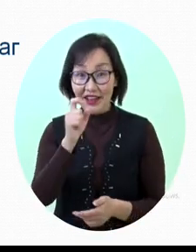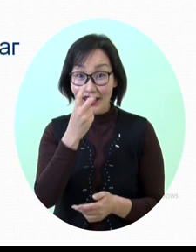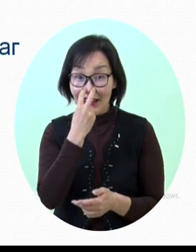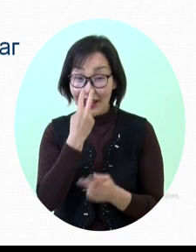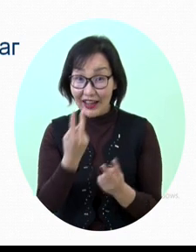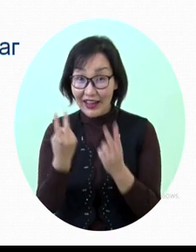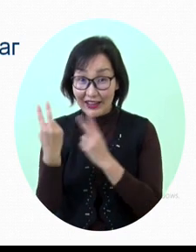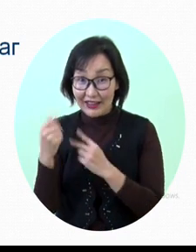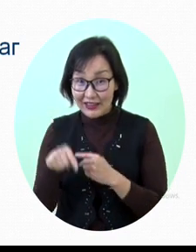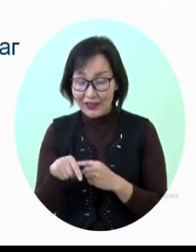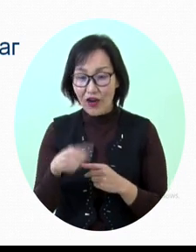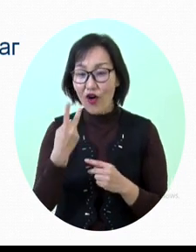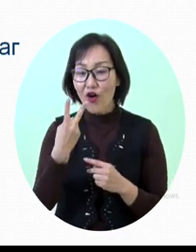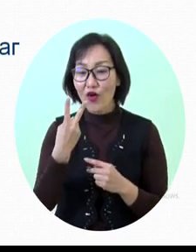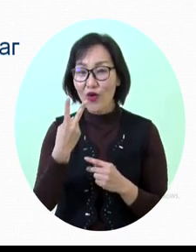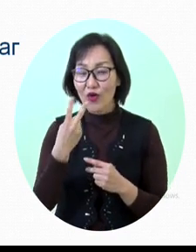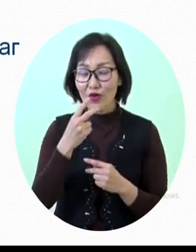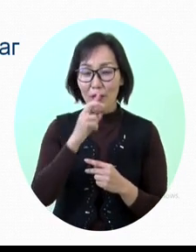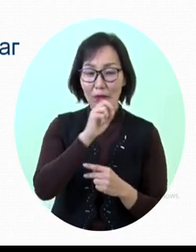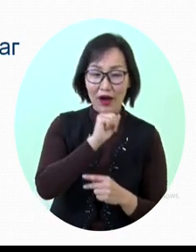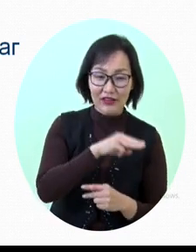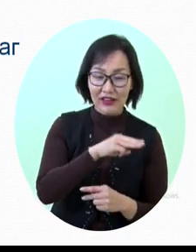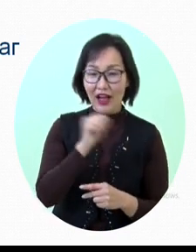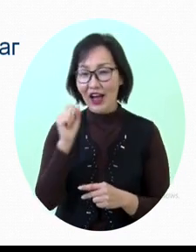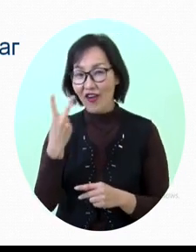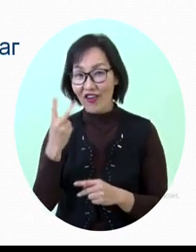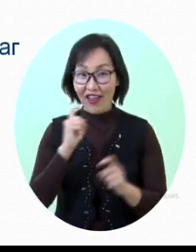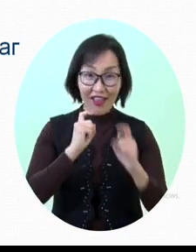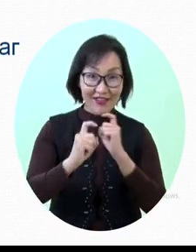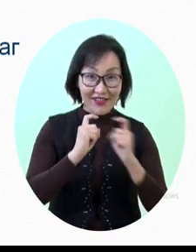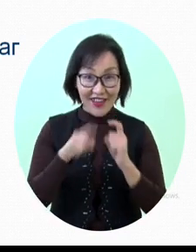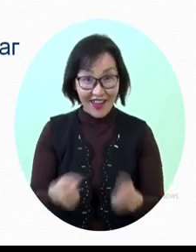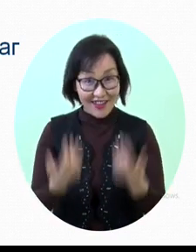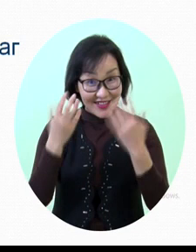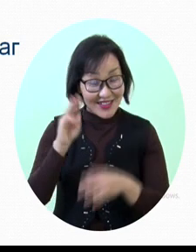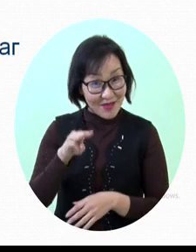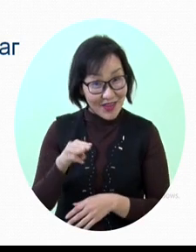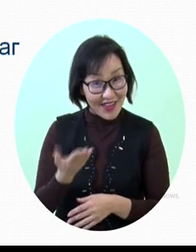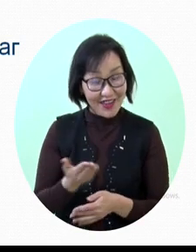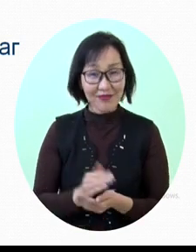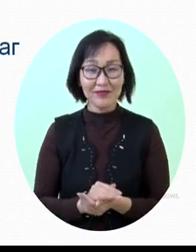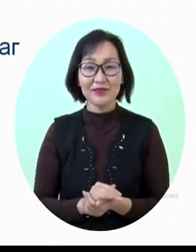Эхийг харахад хоёр хүүхдийн яриа буюу бат ах хоёрын харилцсан яриа байна.